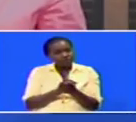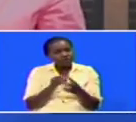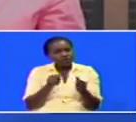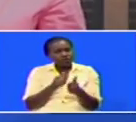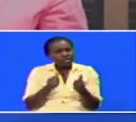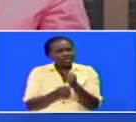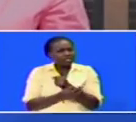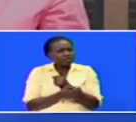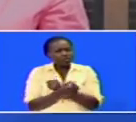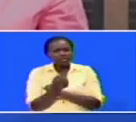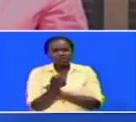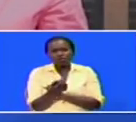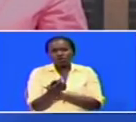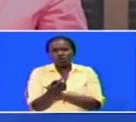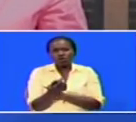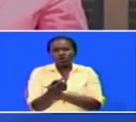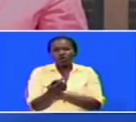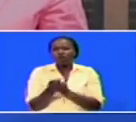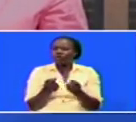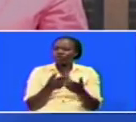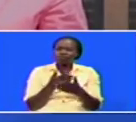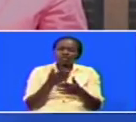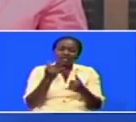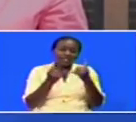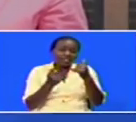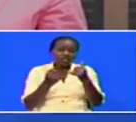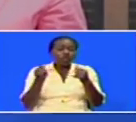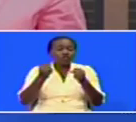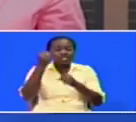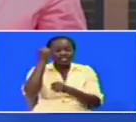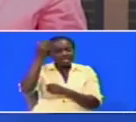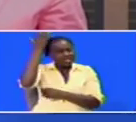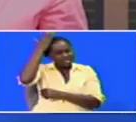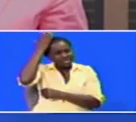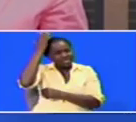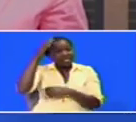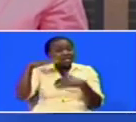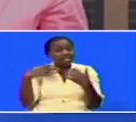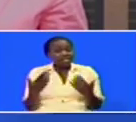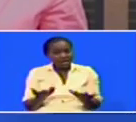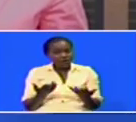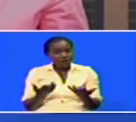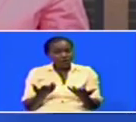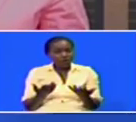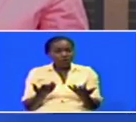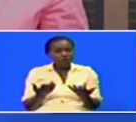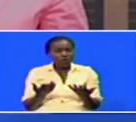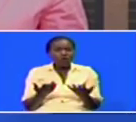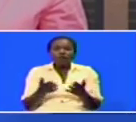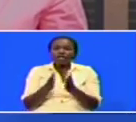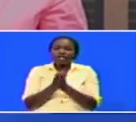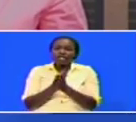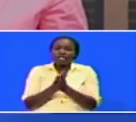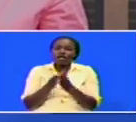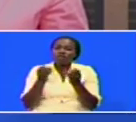tueleze kidogo kutokana na kusitishwa kwa mgomo wa wauguzi. Je, hii itakuwa hali katika hospitali